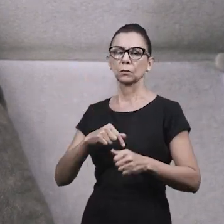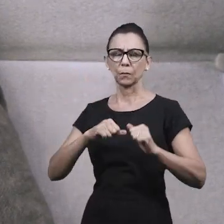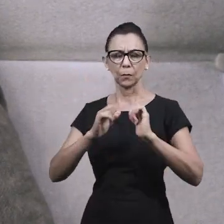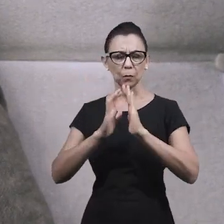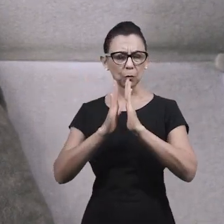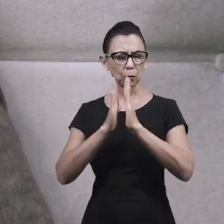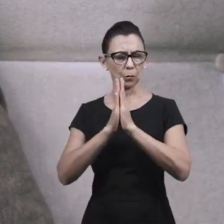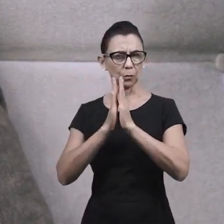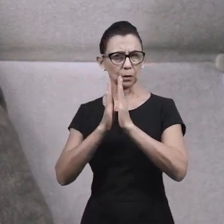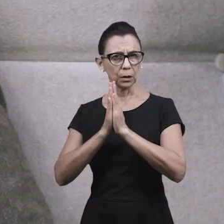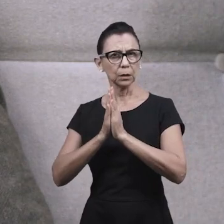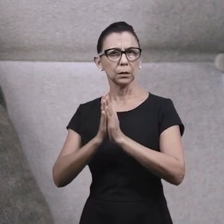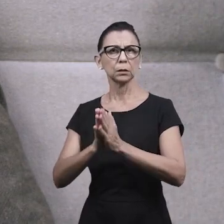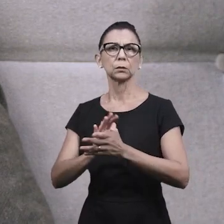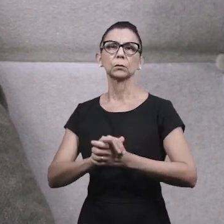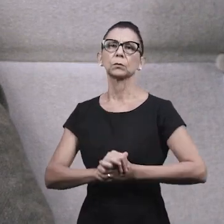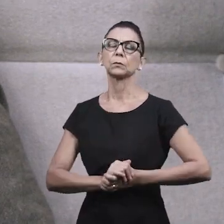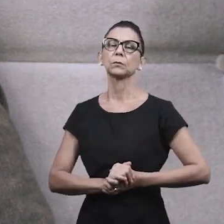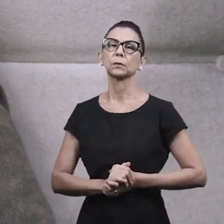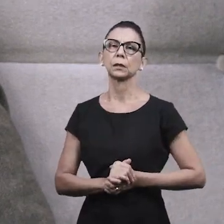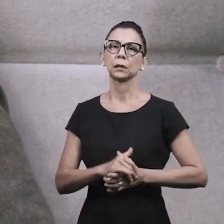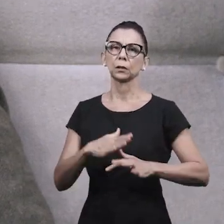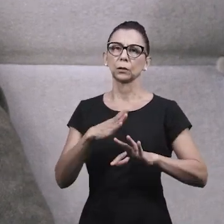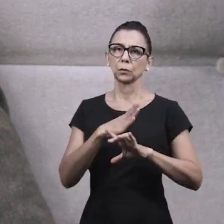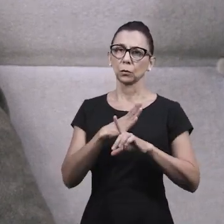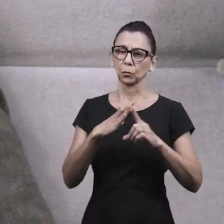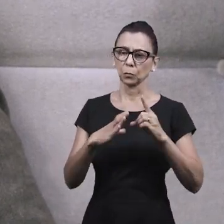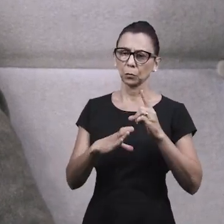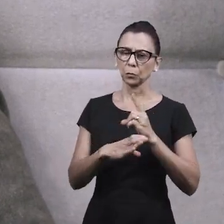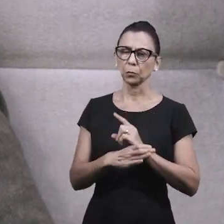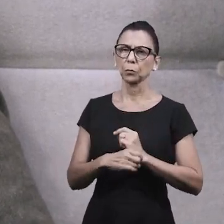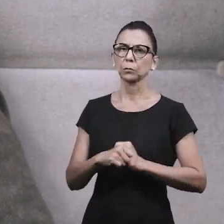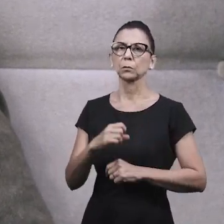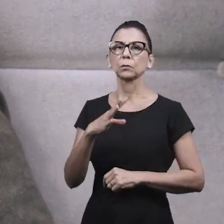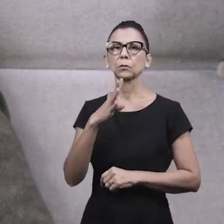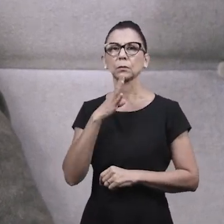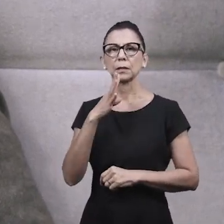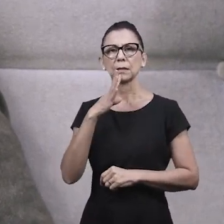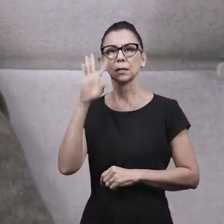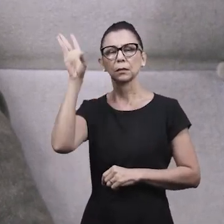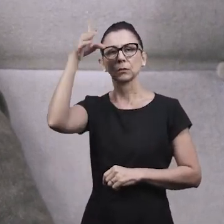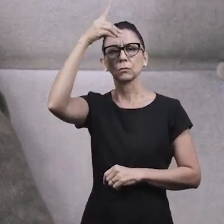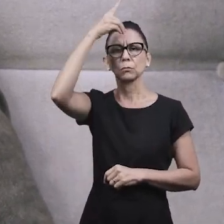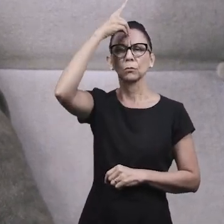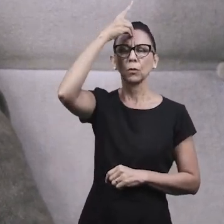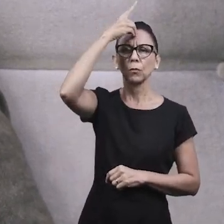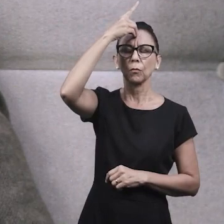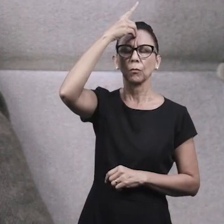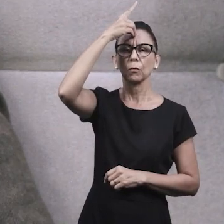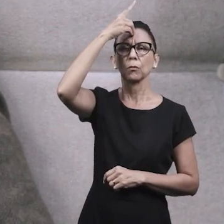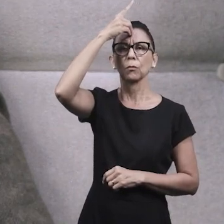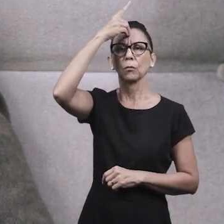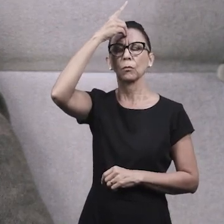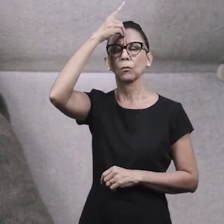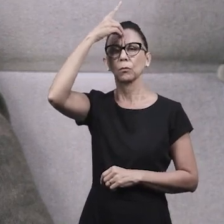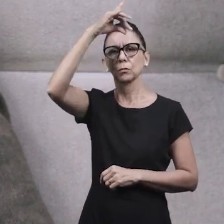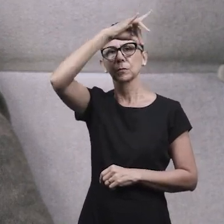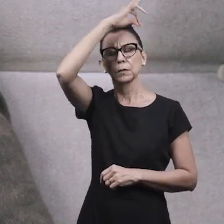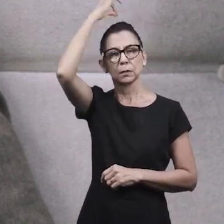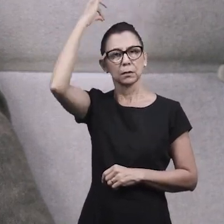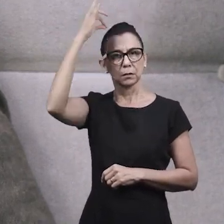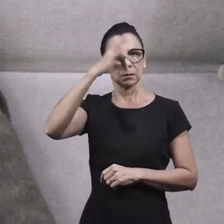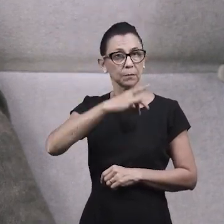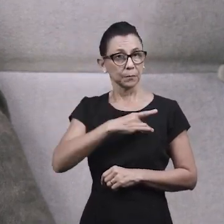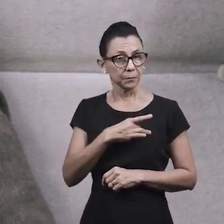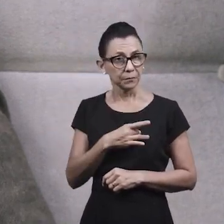prière, à travers le culte, en connaissant la bénédiction à propos des dons spirituels, le baptême